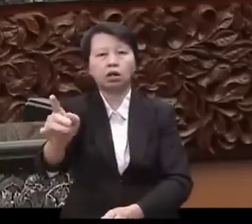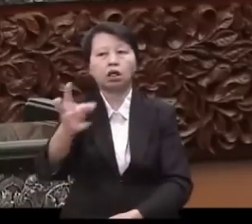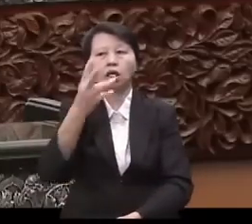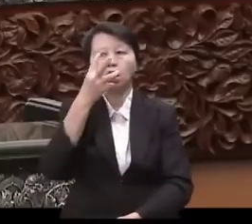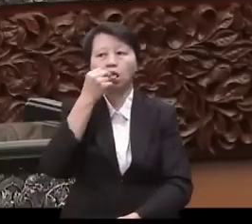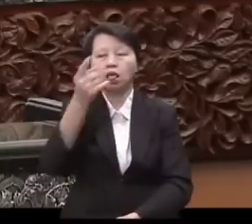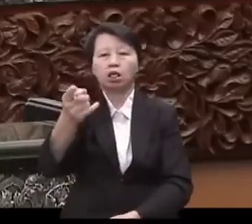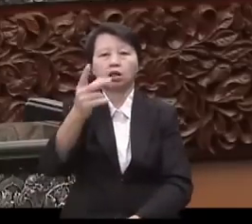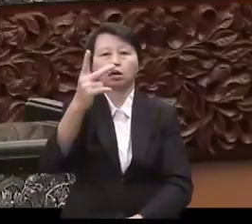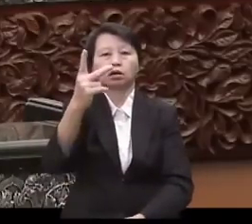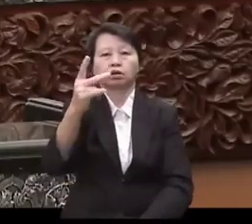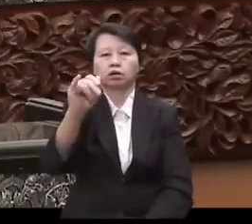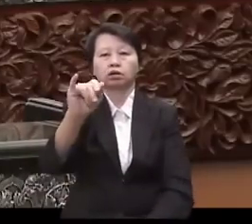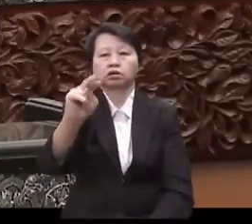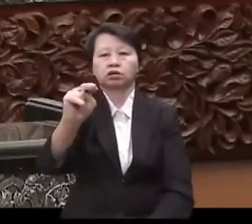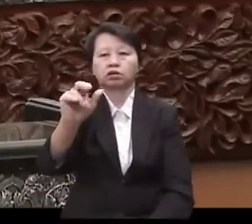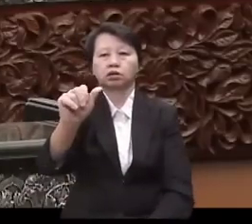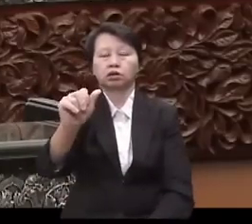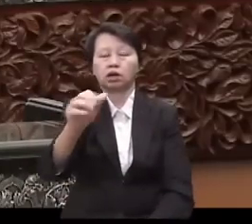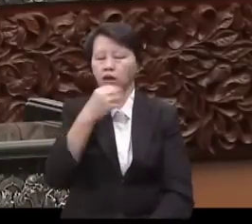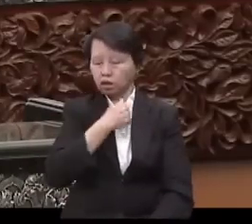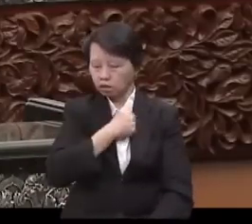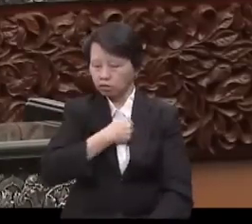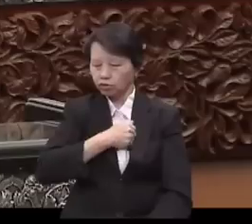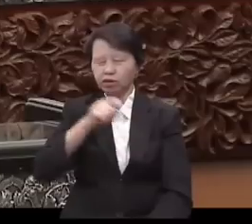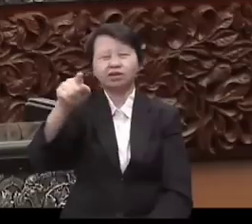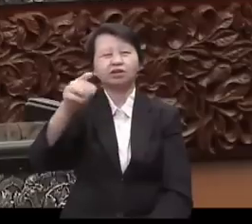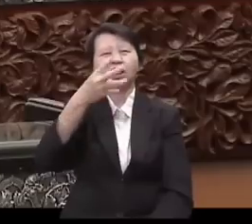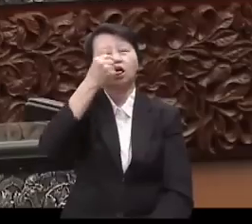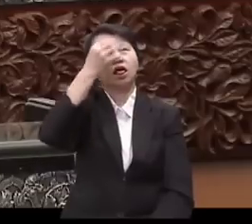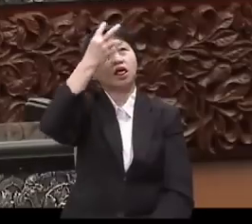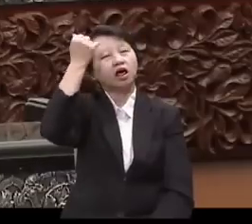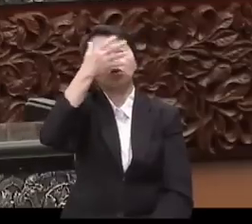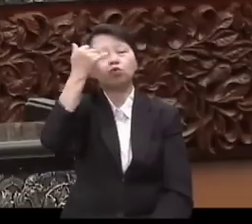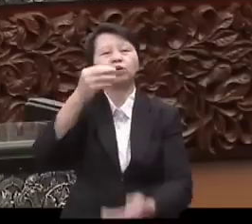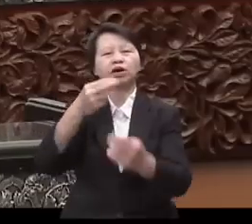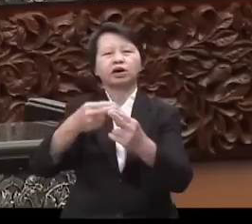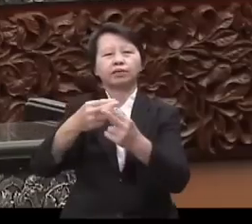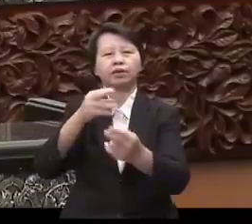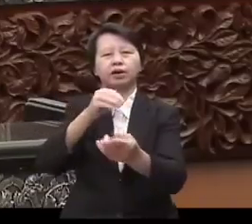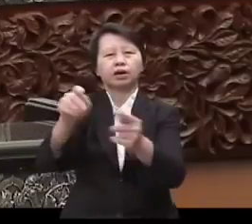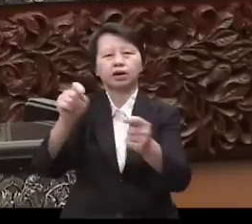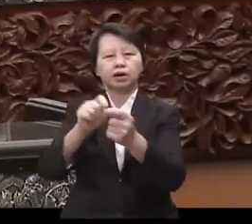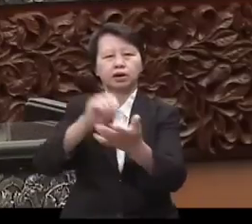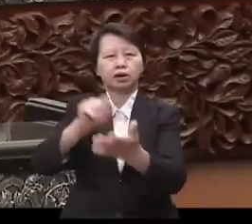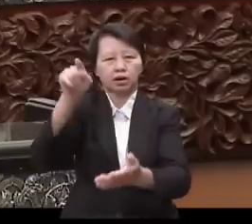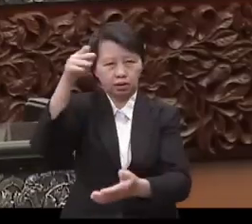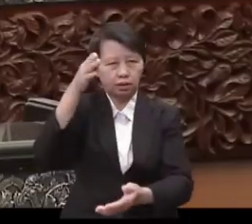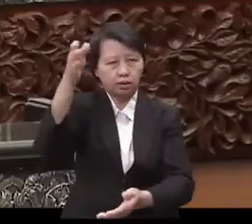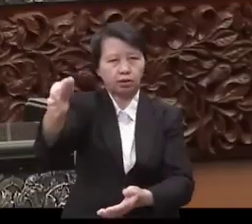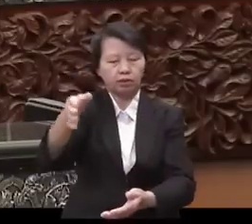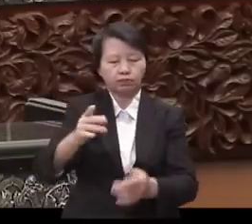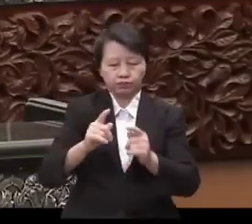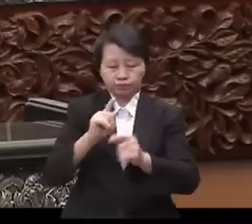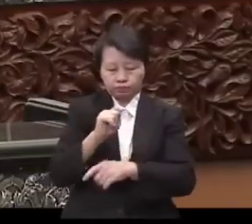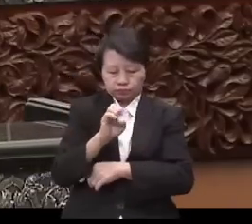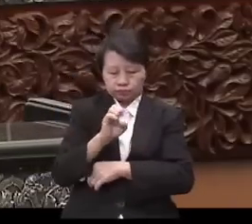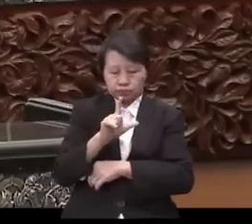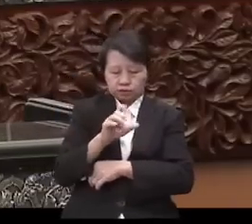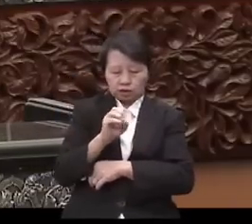ke Kinabatangan, maaf, di mana saya tak tahu, di Sabah lupa. Jadi Yang paling penting, di Teluk Melanau